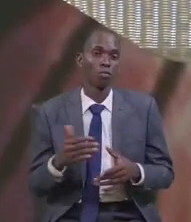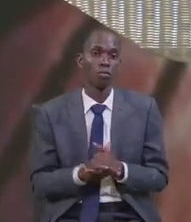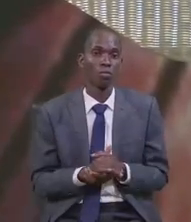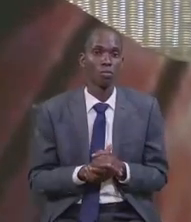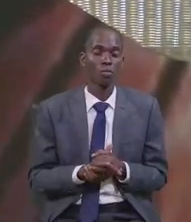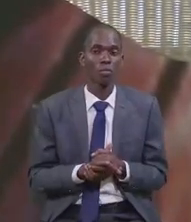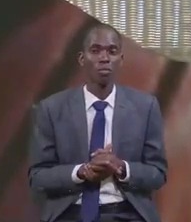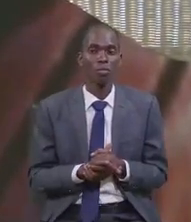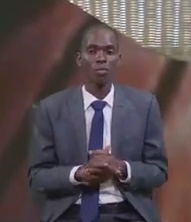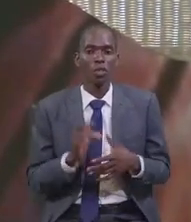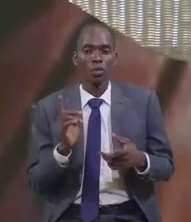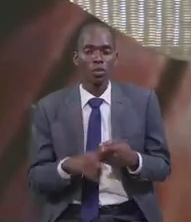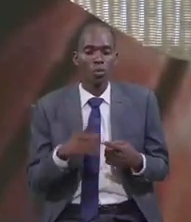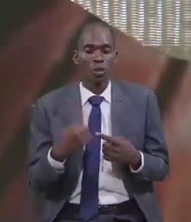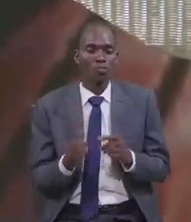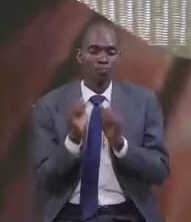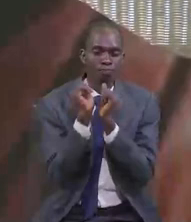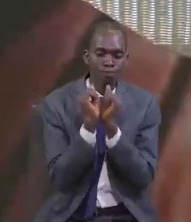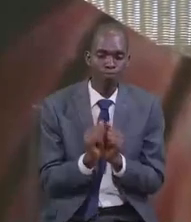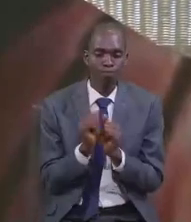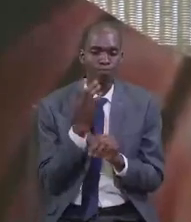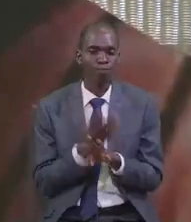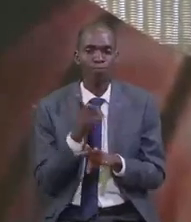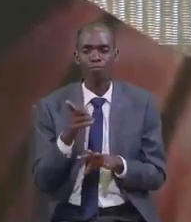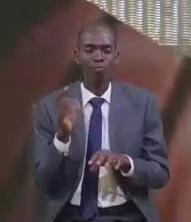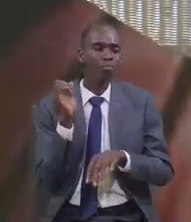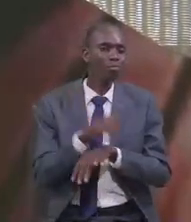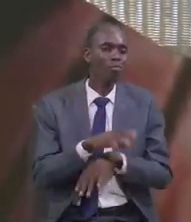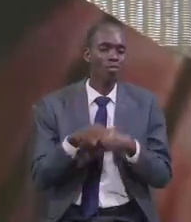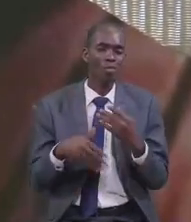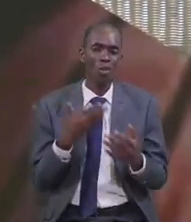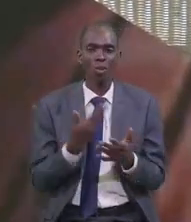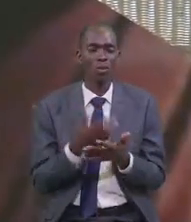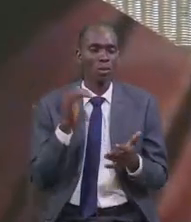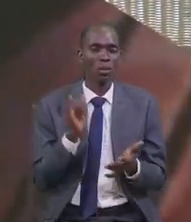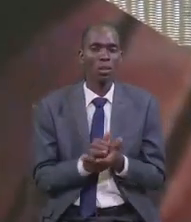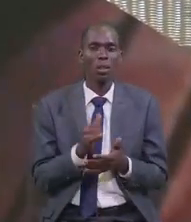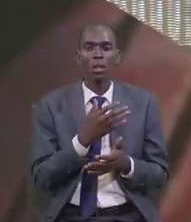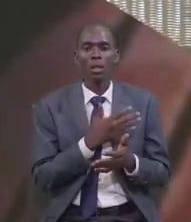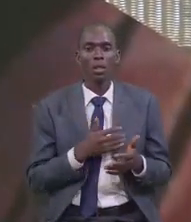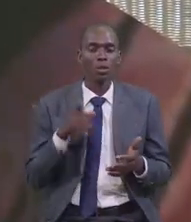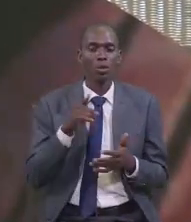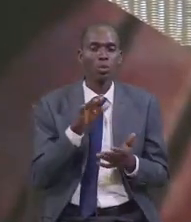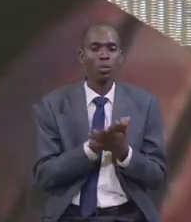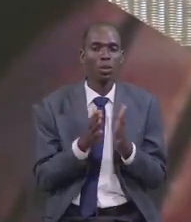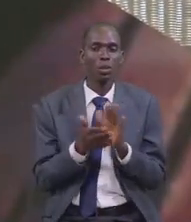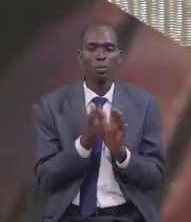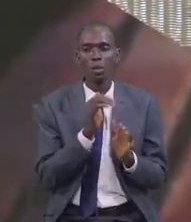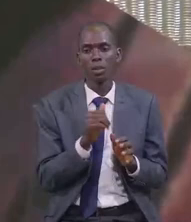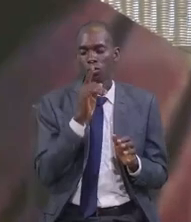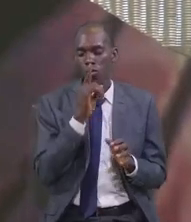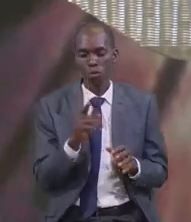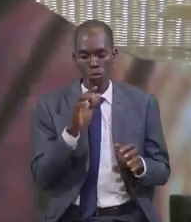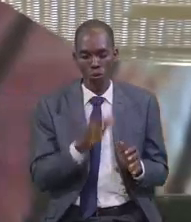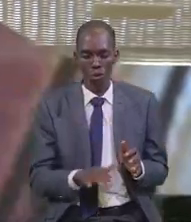vers la modernité, la sensualité, tu dois les vaincre. Tu deviens enfant de Dieu, un gagneur d'âme.